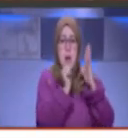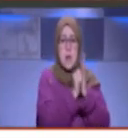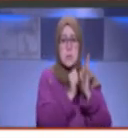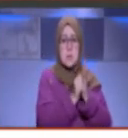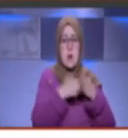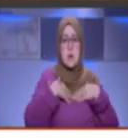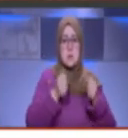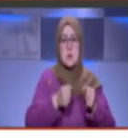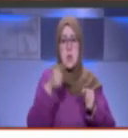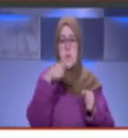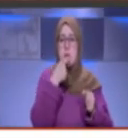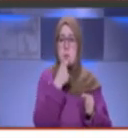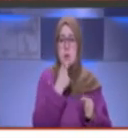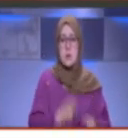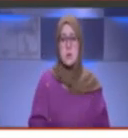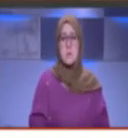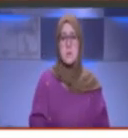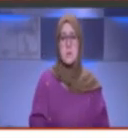تستمر